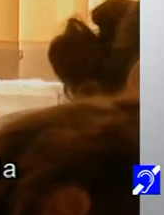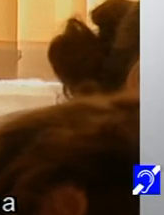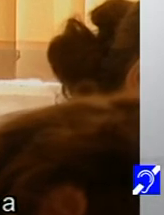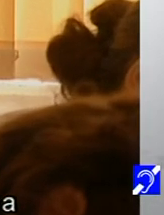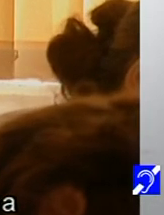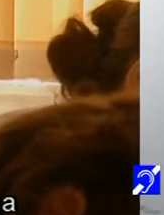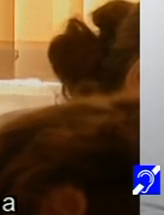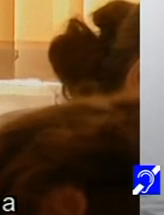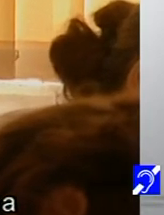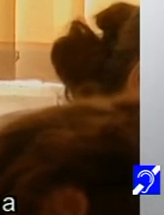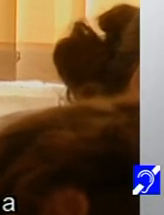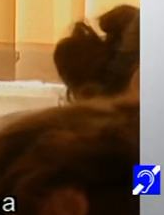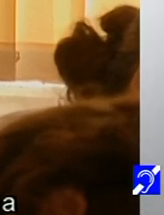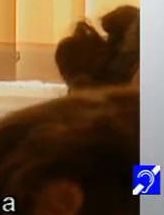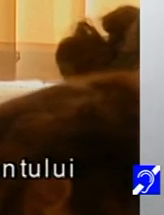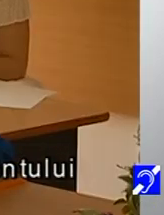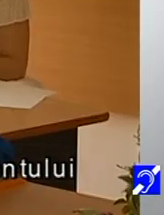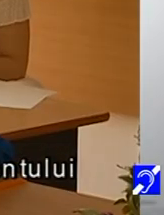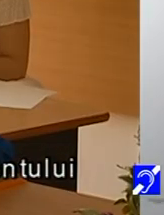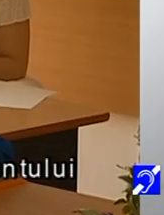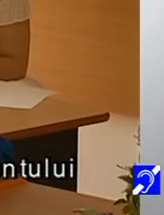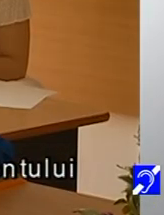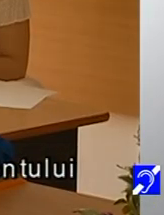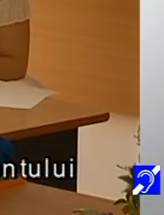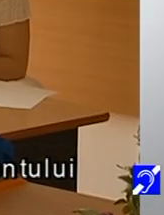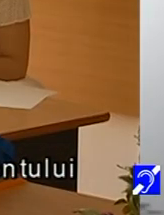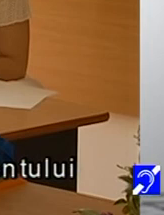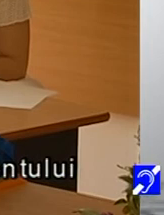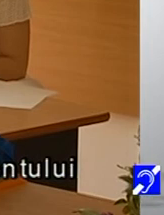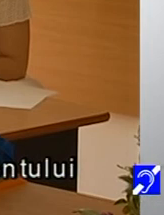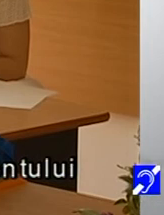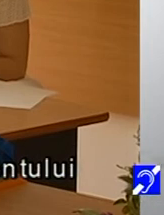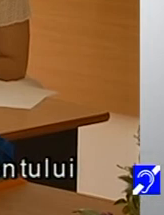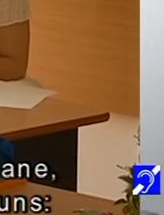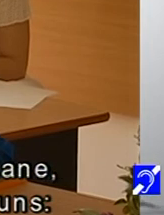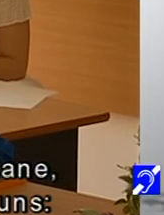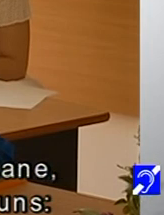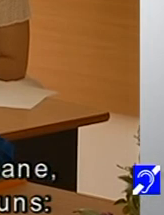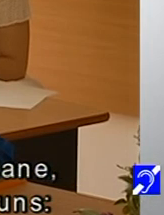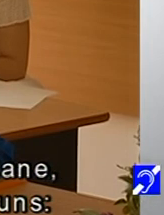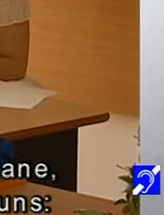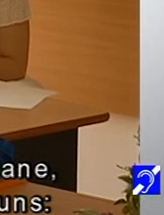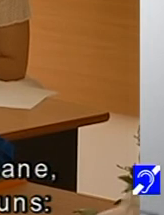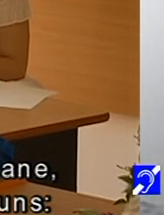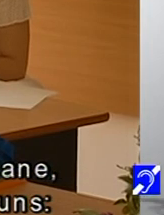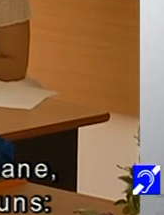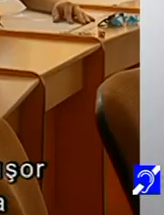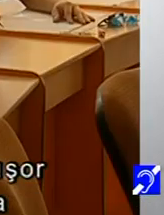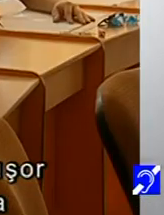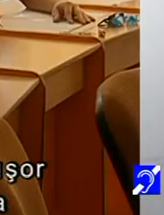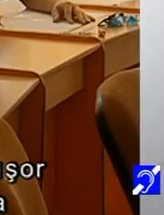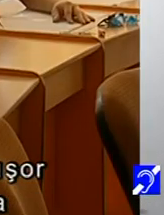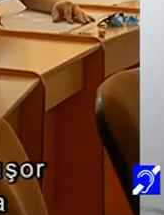Wir fragten Sie über die Entwicklung der deutschsprachigen Abteilung der Fakultät für Europastudien und die Wichtigkeit der deutschen Sprache. Ich denke,